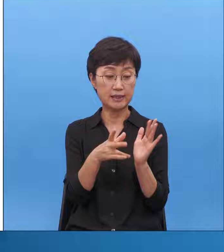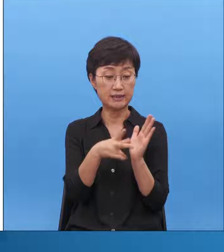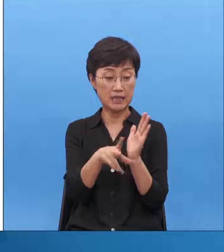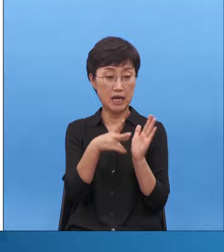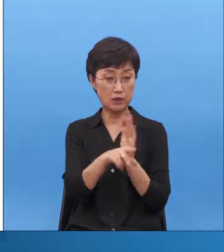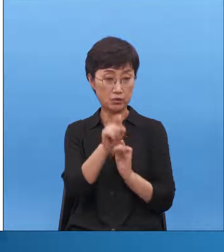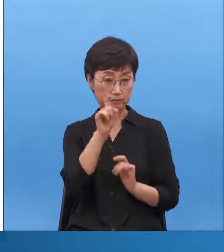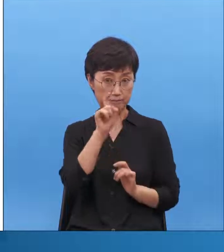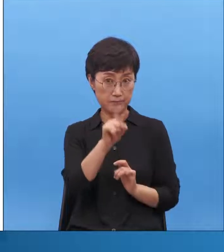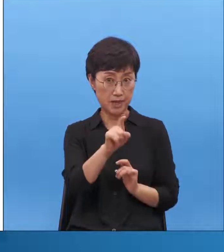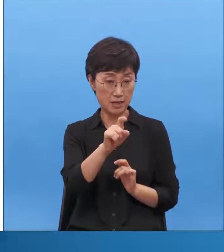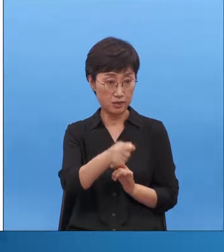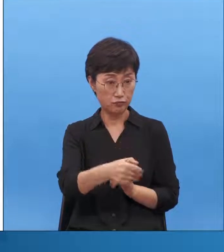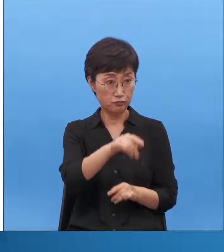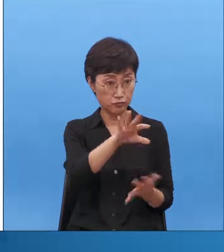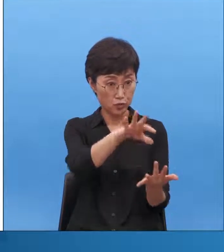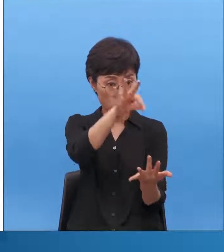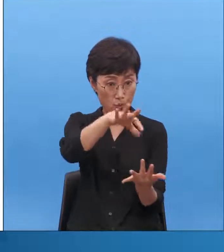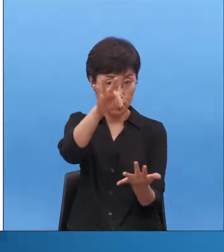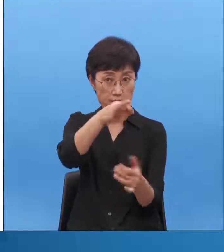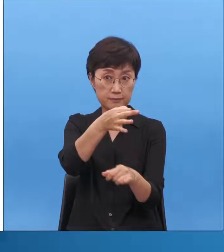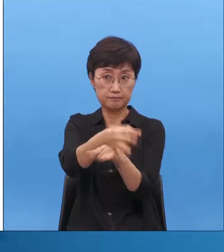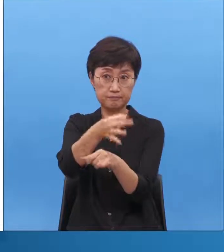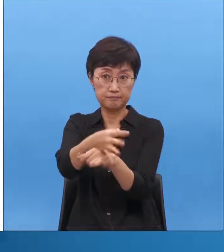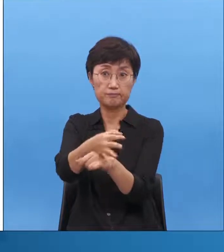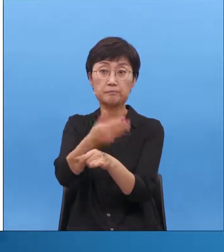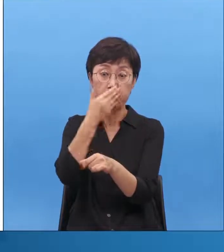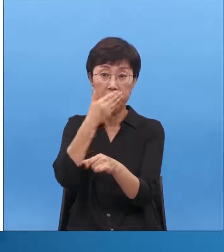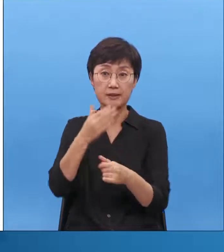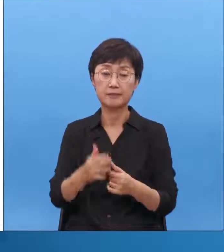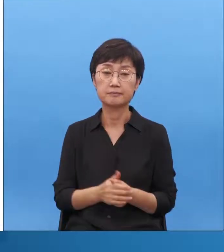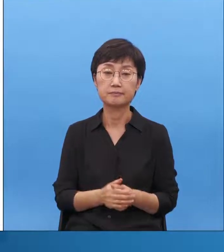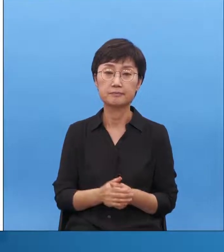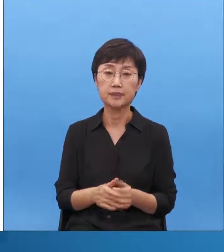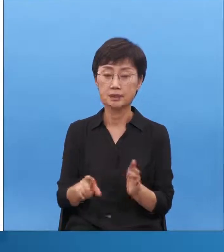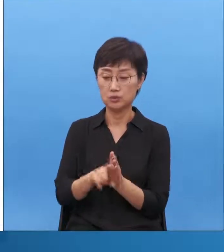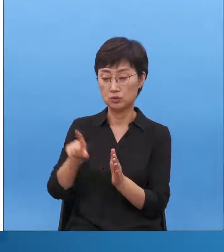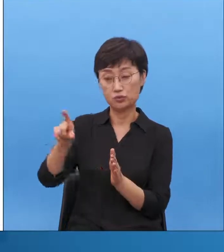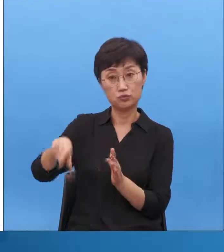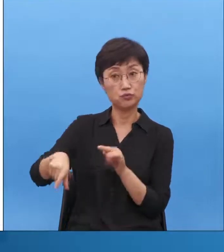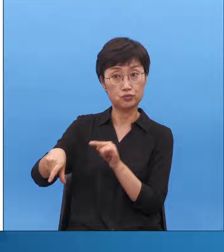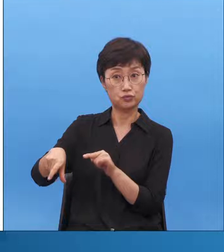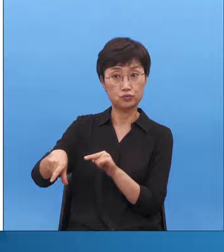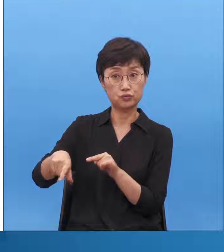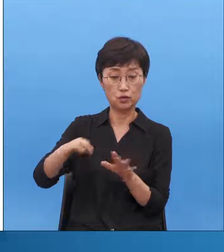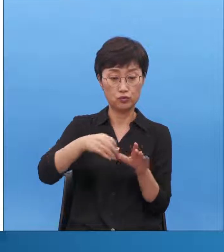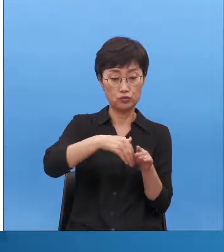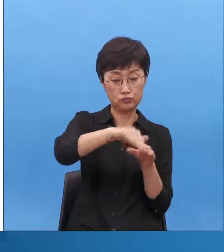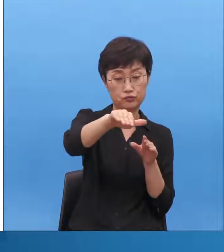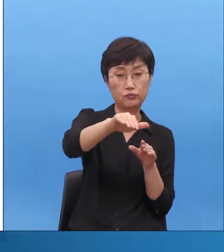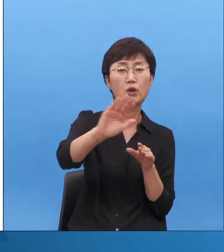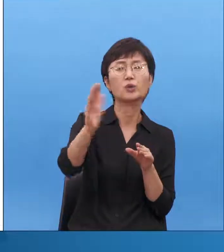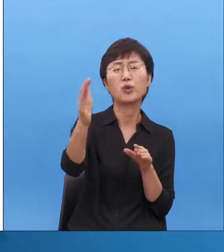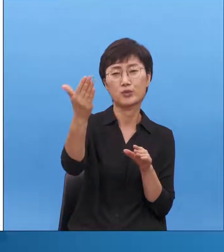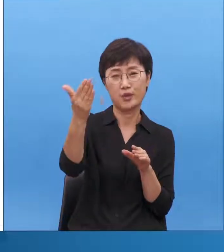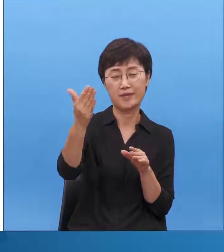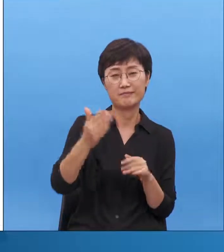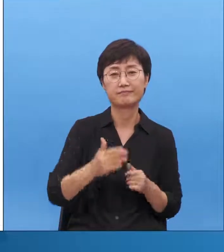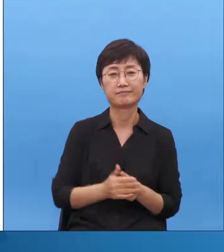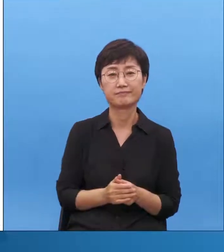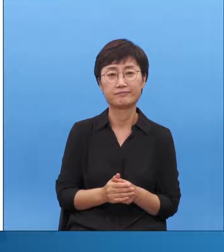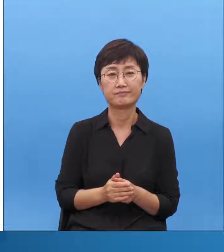메뉴로 들어가 필요한 자료를 찾아 구매할 수 있습니다. 신용카드, 실시간 계좌이체, 가상 계좌이체